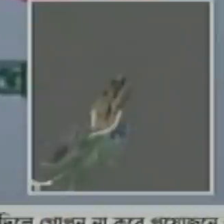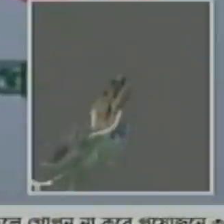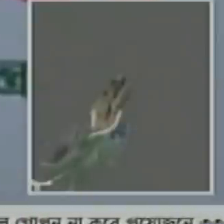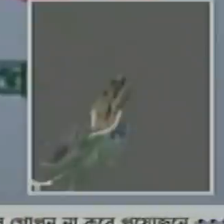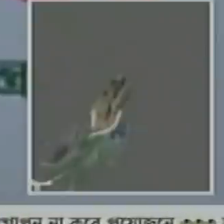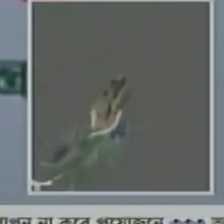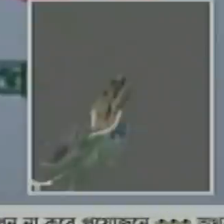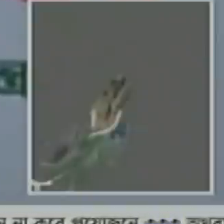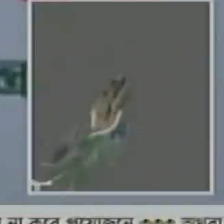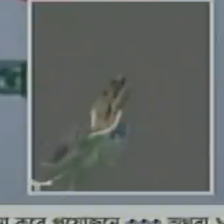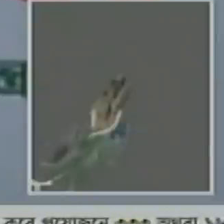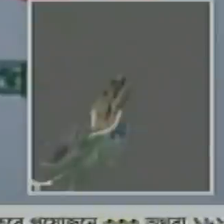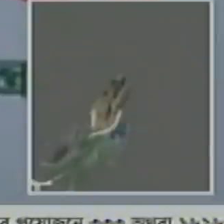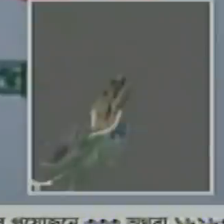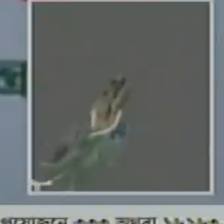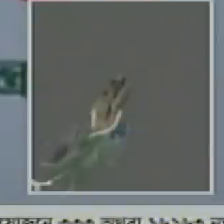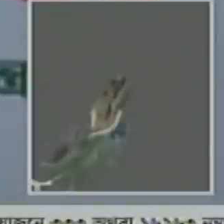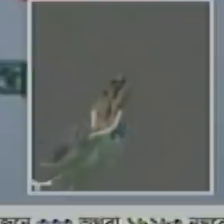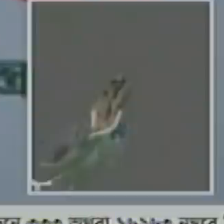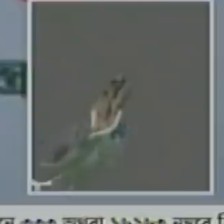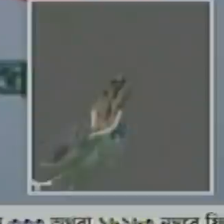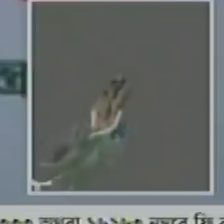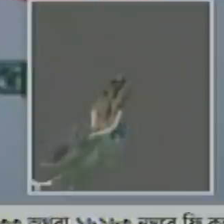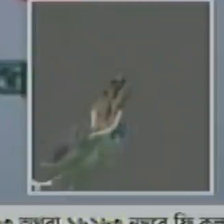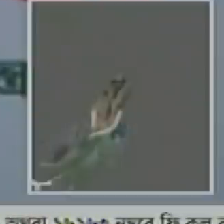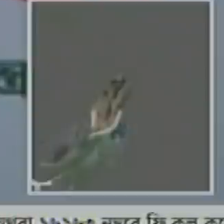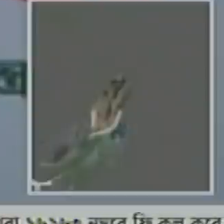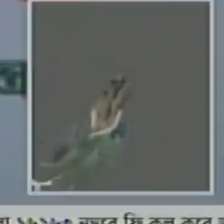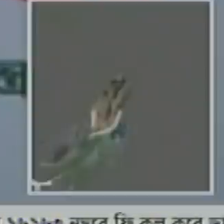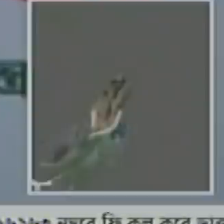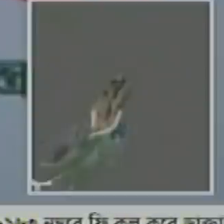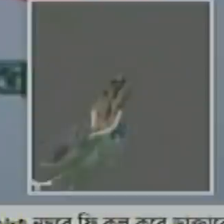44,25,485 জন। মৃত্যুবরণ করেছেন 4,940 জন 24 ঘন্টায় এবং এ পর্যন্ত